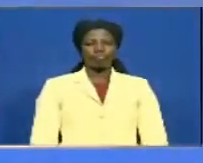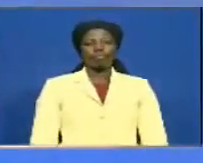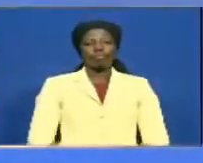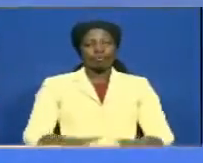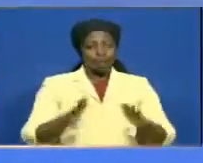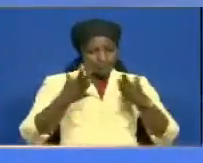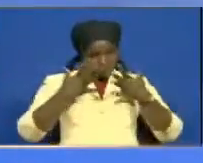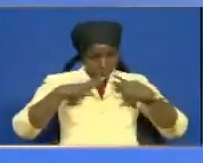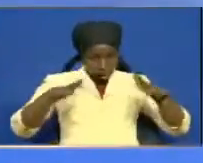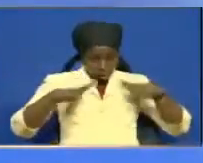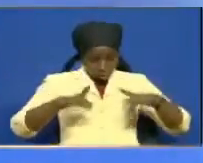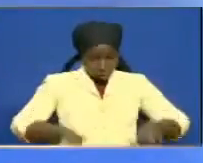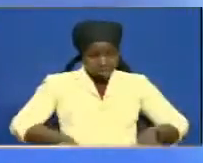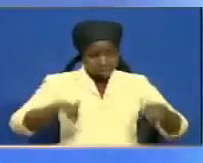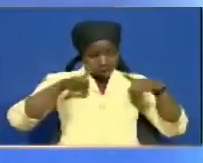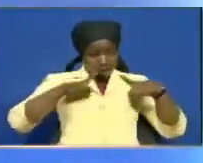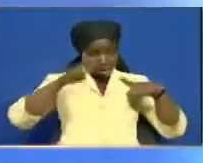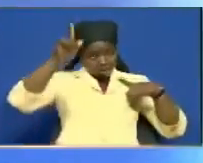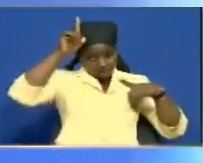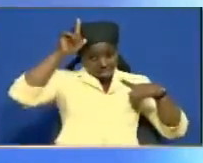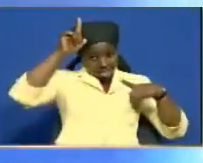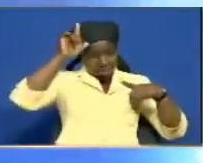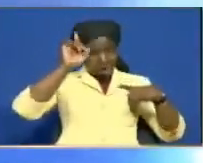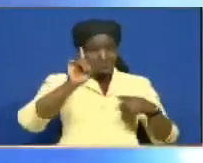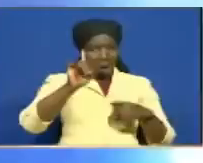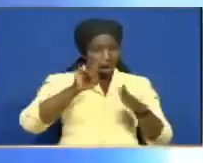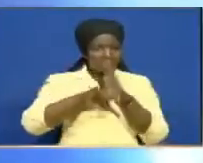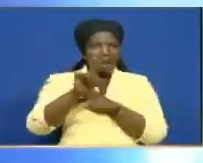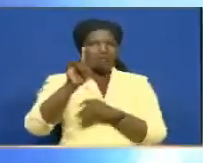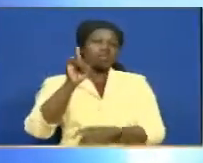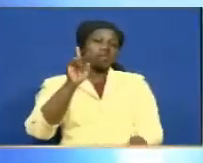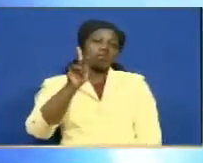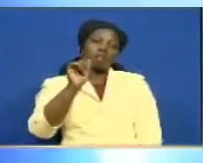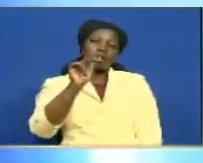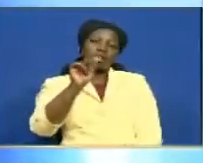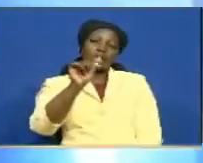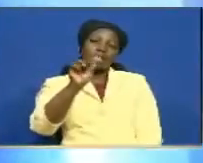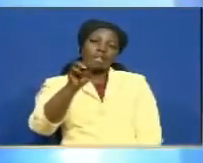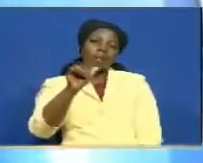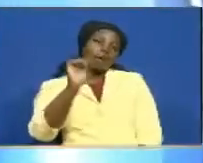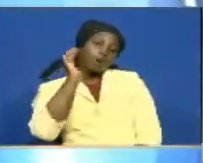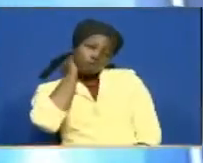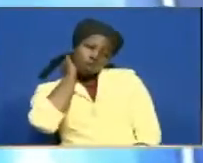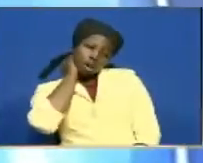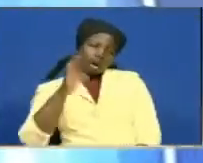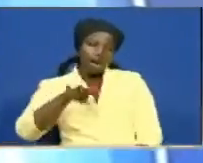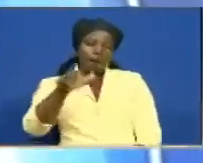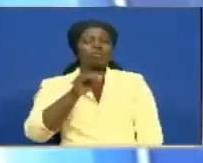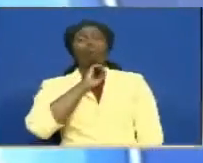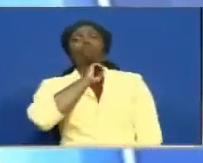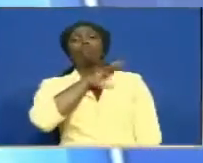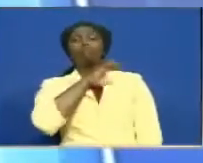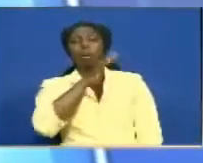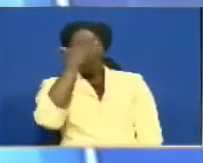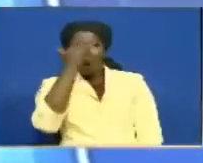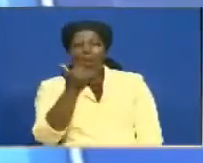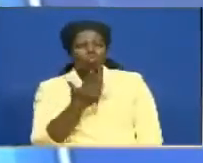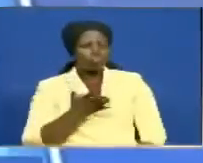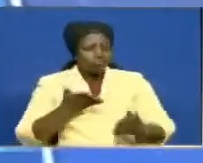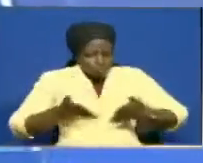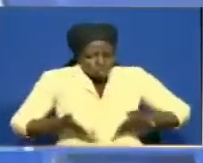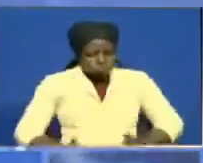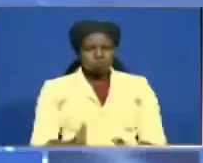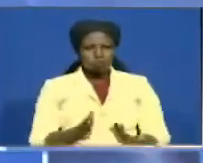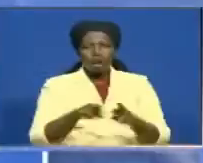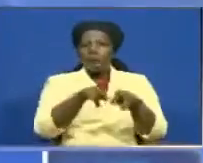Wakazi wa kijiji kimoja katika eneo bunge la Kangema kwenye kaunti ya Murang’a wanalalamikia ukosefu wa vituo vya kujifungulia kina mama katika eneo